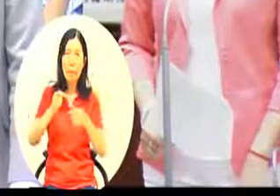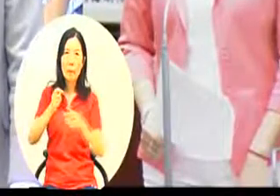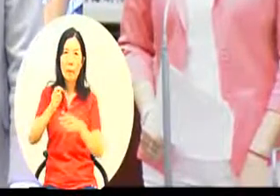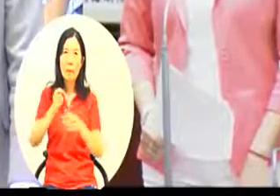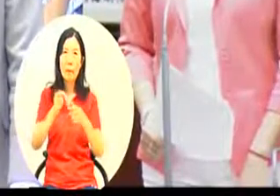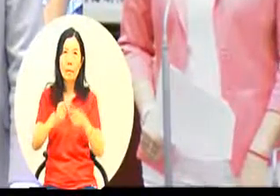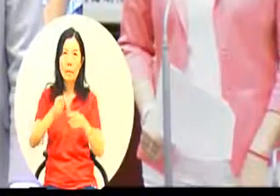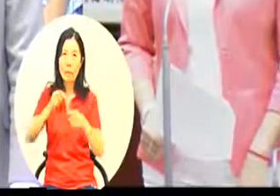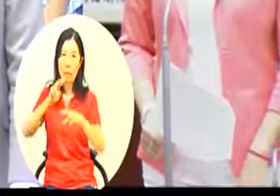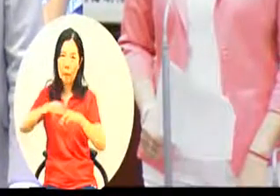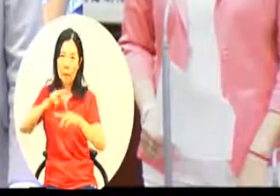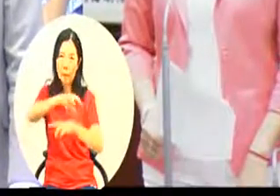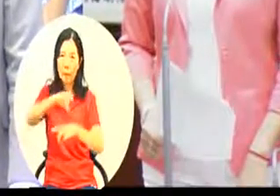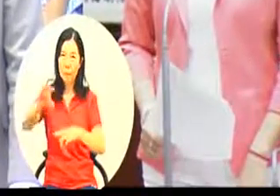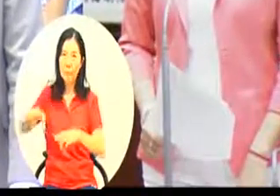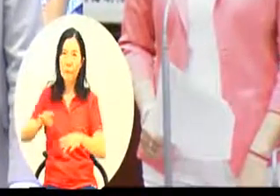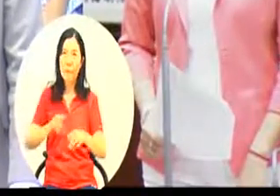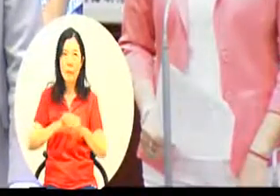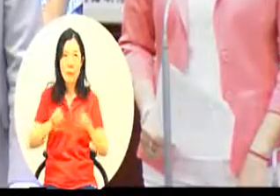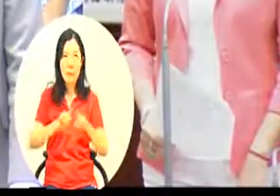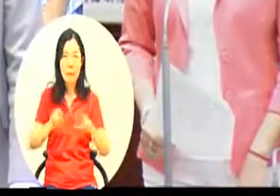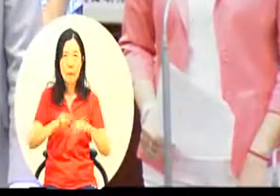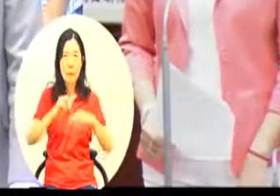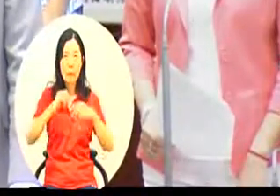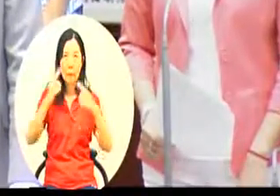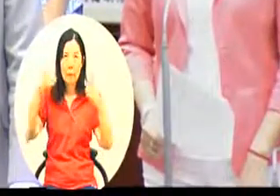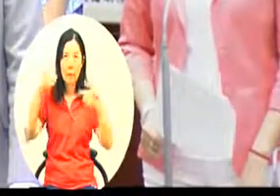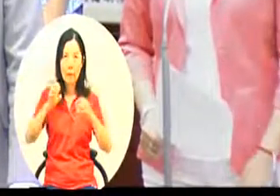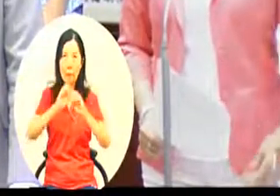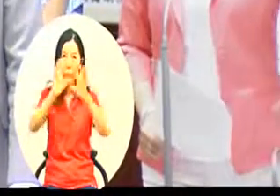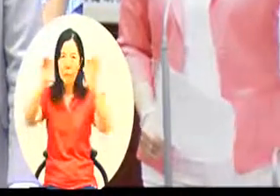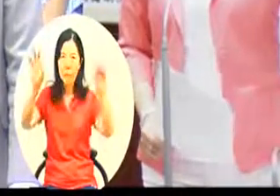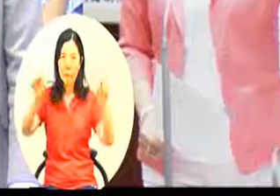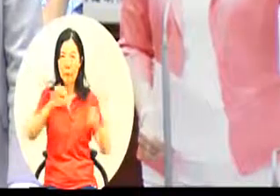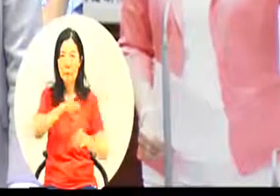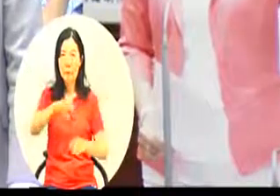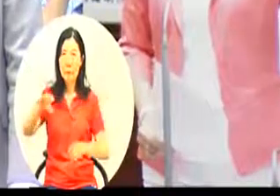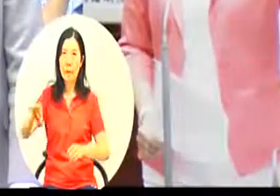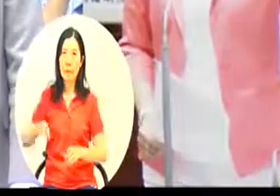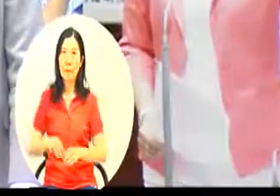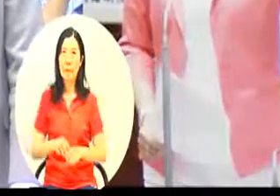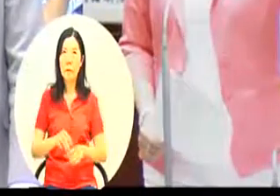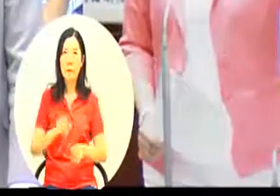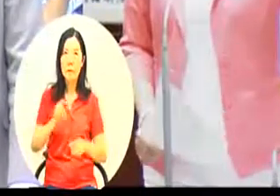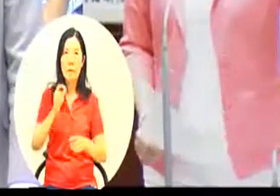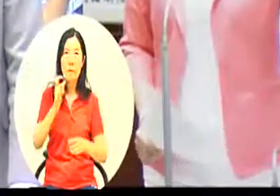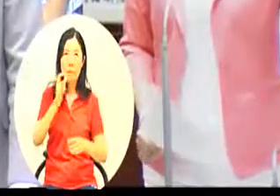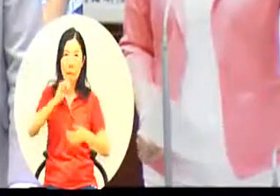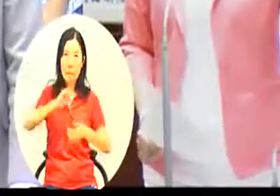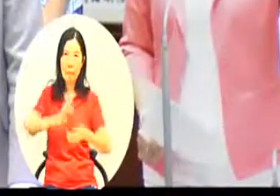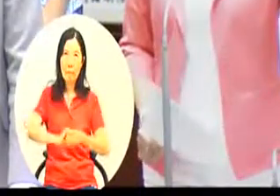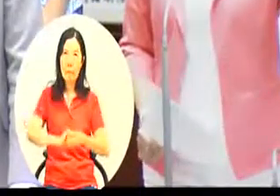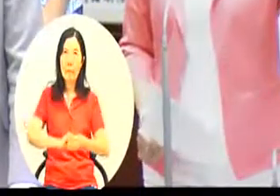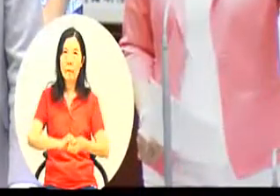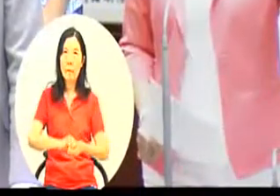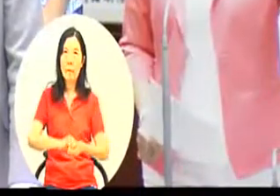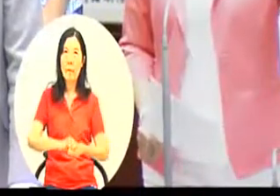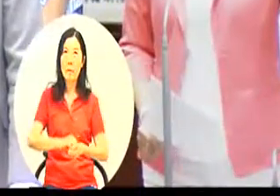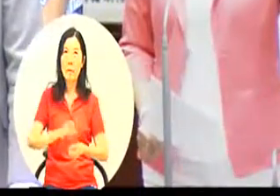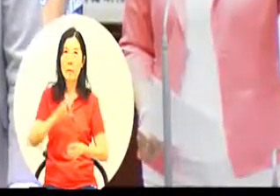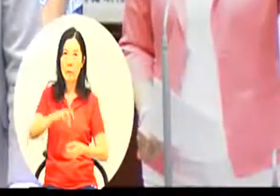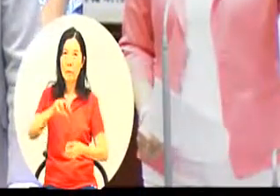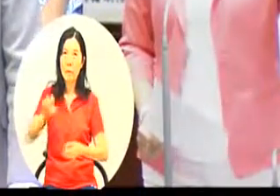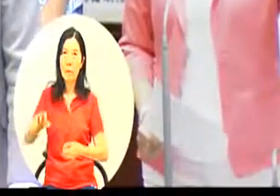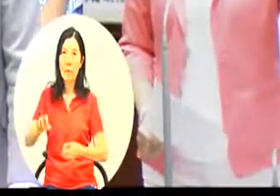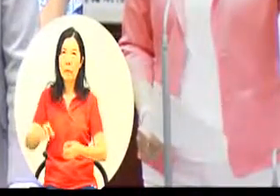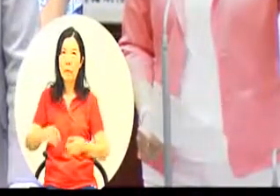好，或是你们平常在行销的地点也好，定点，然后一个不用影片，就是